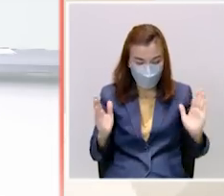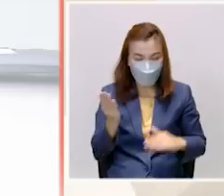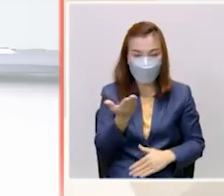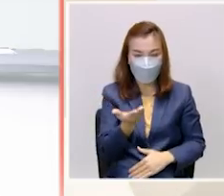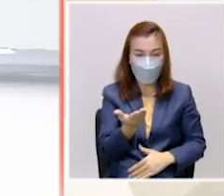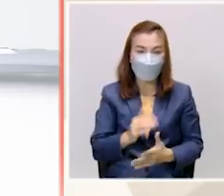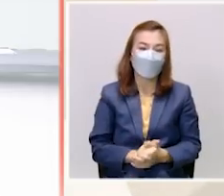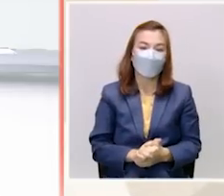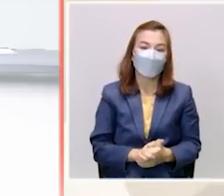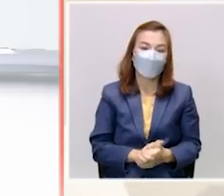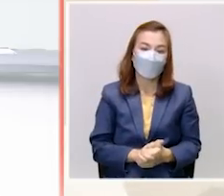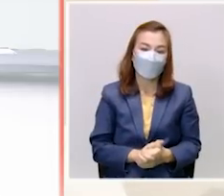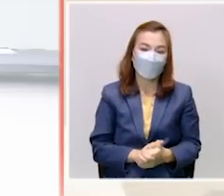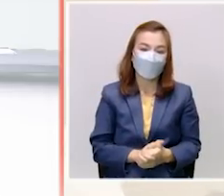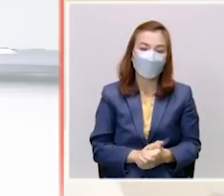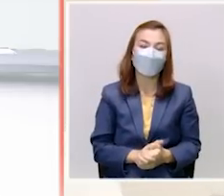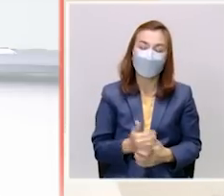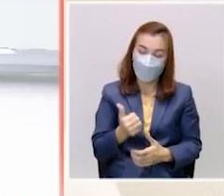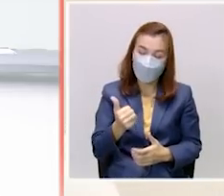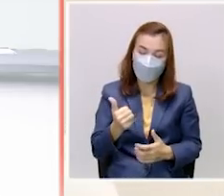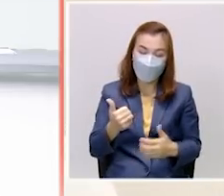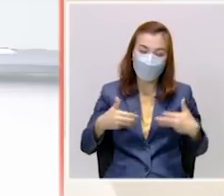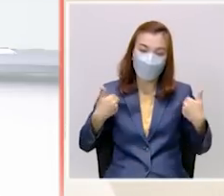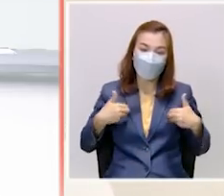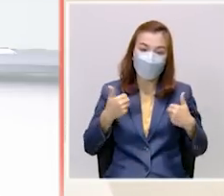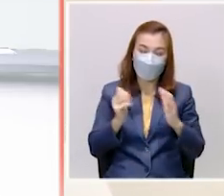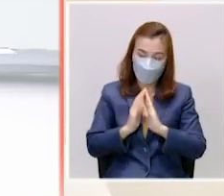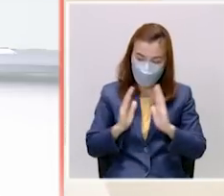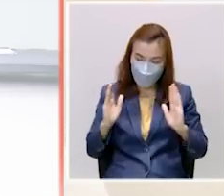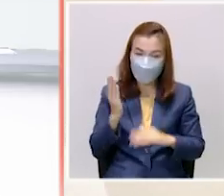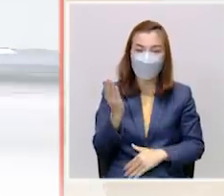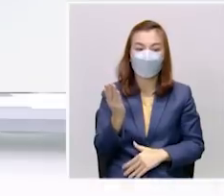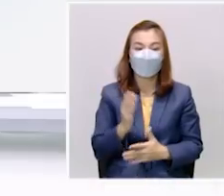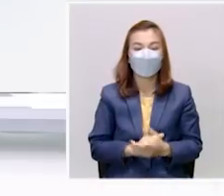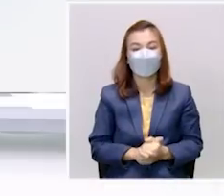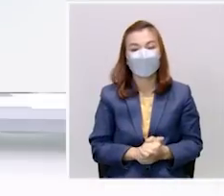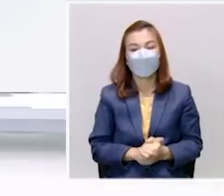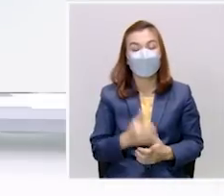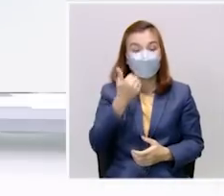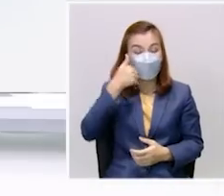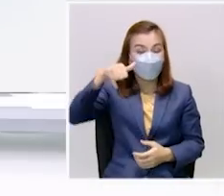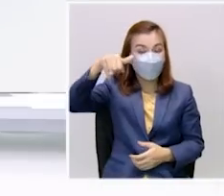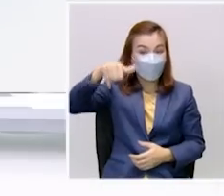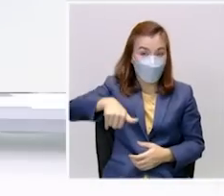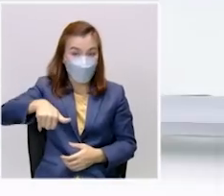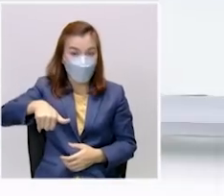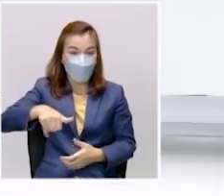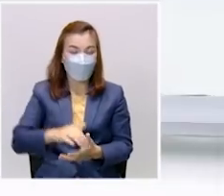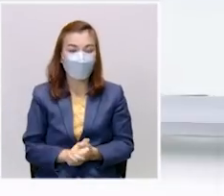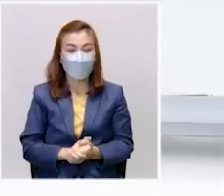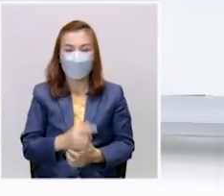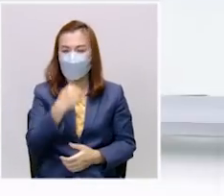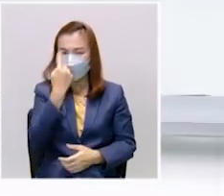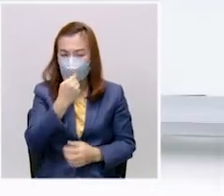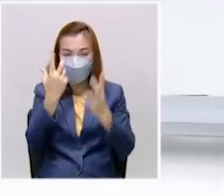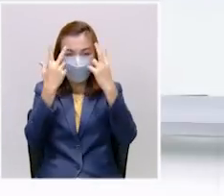ค่ะคุณสิทธิวัฒน์นะคะ ครับยินดีครับ ขอบพระคุณค่ะ ค่ะ ครับครับสวัสดีครับ คุณสิทธิวัฒน์ชีวรัตนาพร